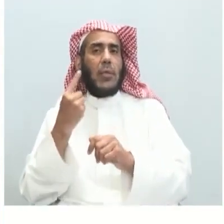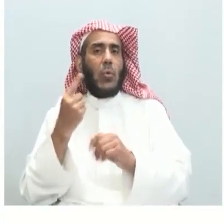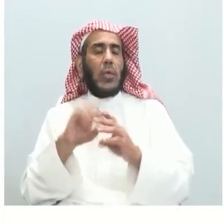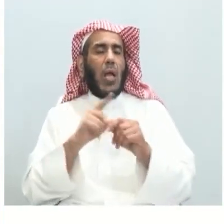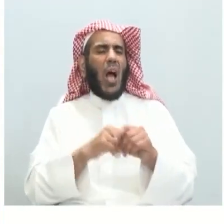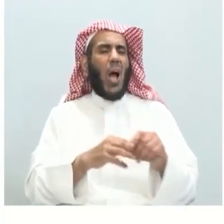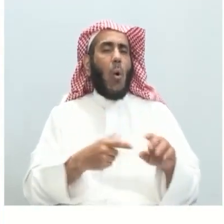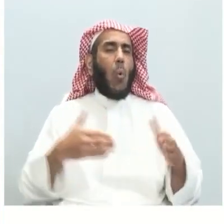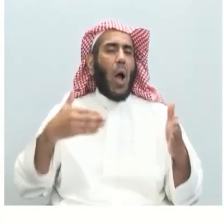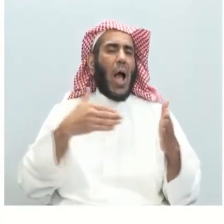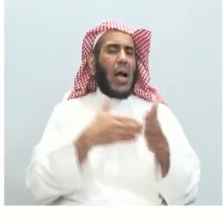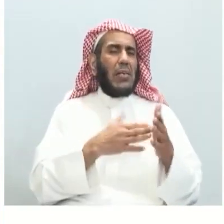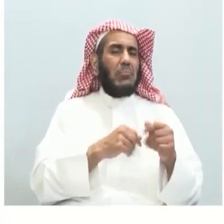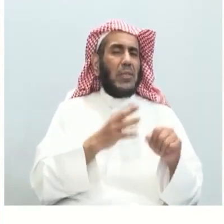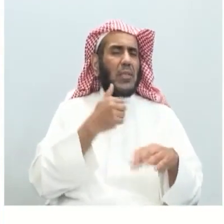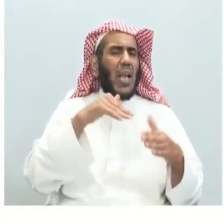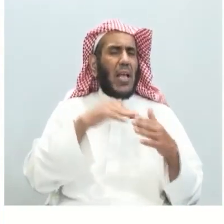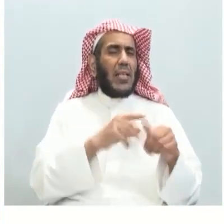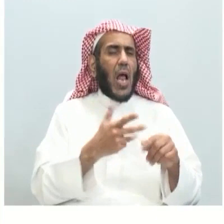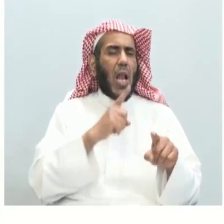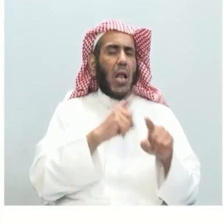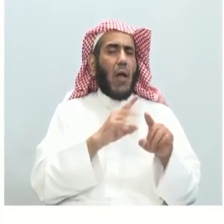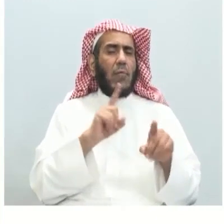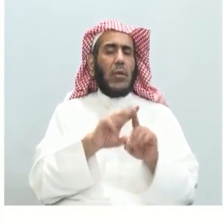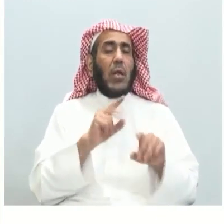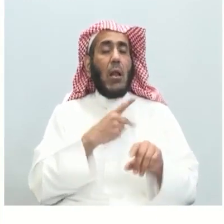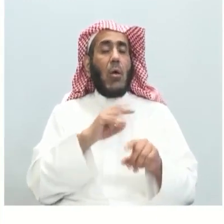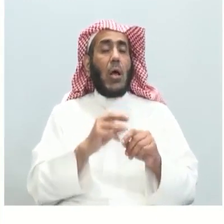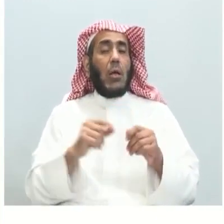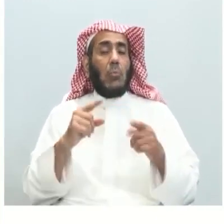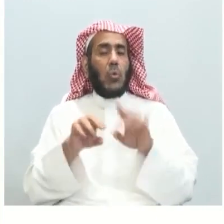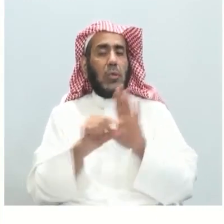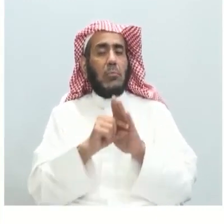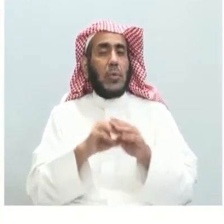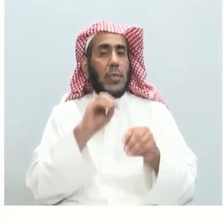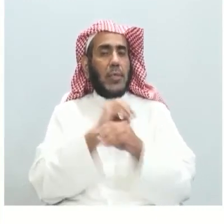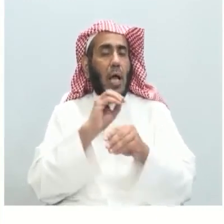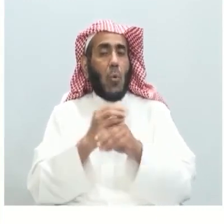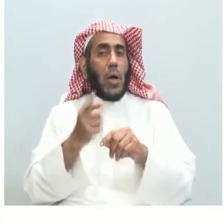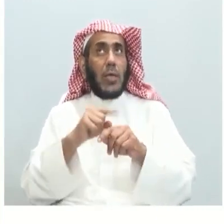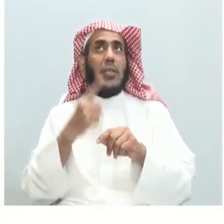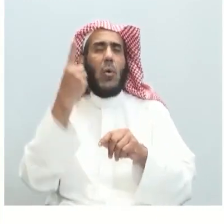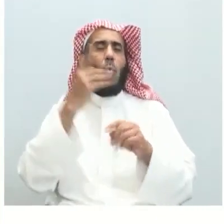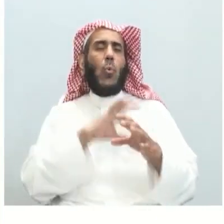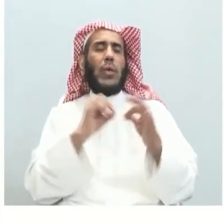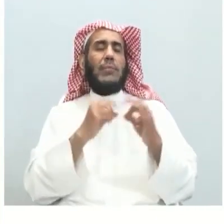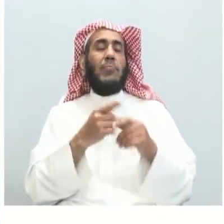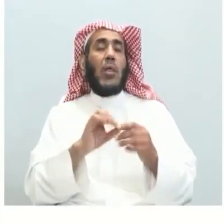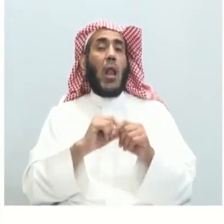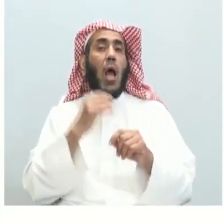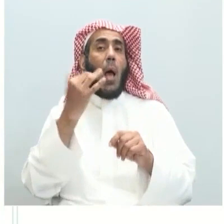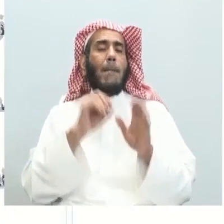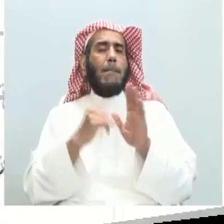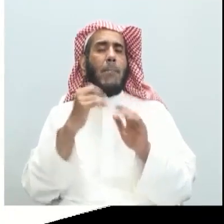عاقبه الكافرين نجد ان ان الموضوع الانسب الدعوه الى التوحيد وهذا الابرز في الايات